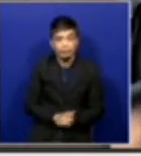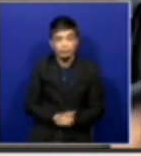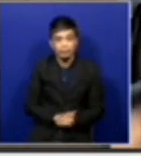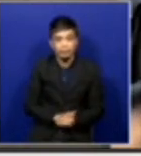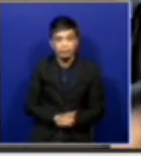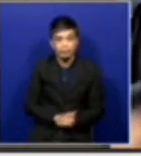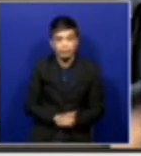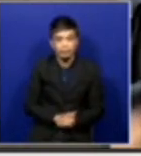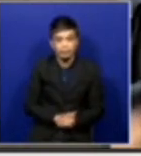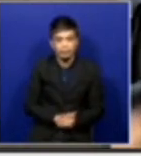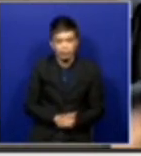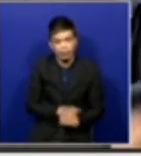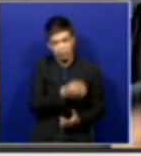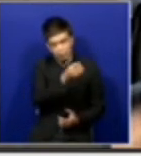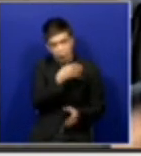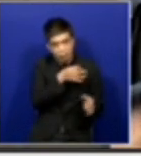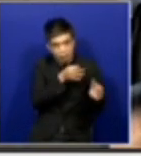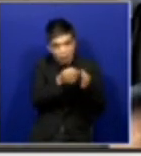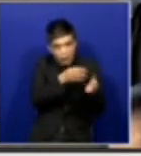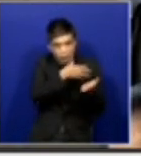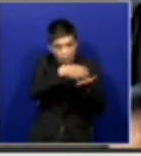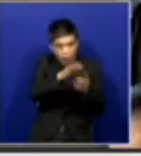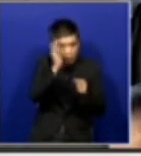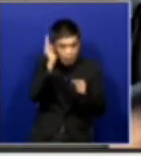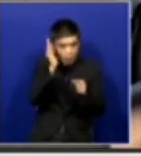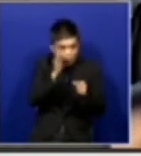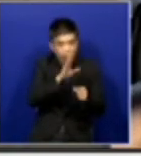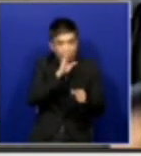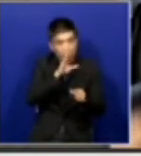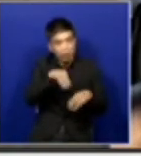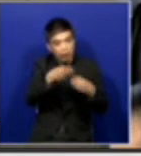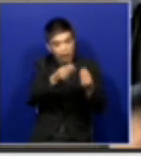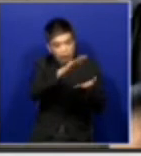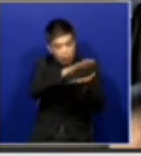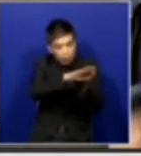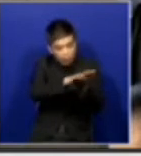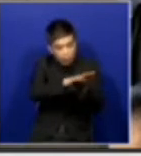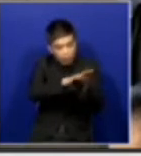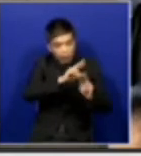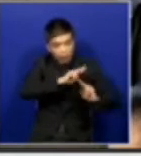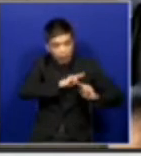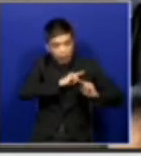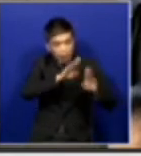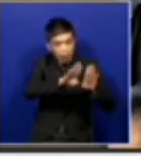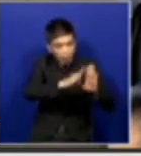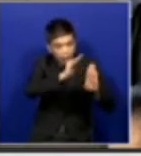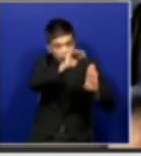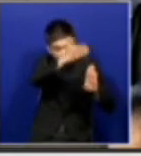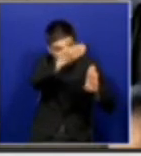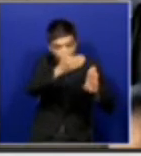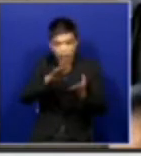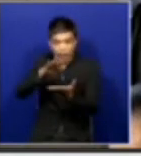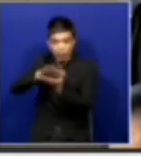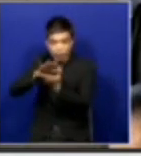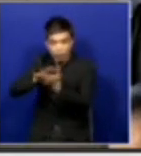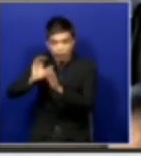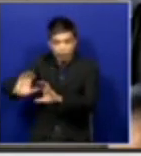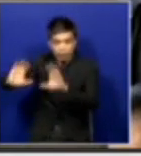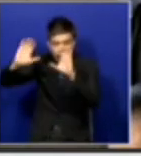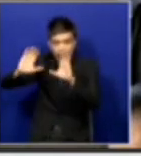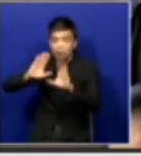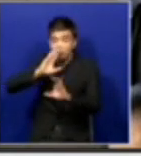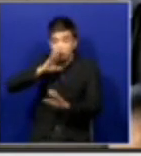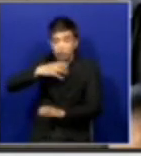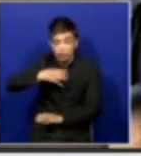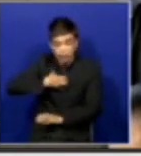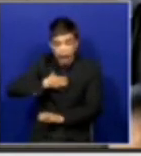อนี่เขาชี้แจงอย่างนี้ว่าเดี๋ยวจะให้เอกชนเปิดส่วนโรงเรียนรัฐบาลเนี่ยถ้าจะเปิด